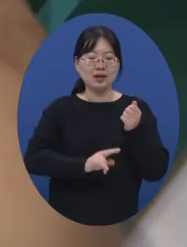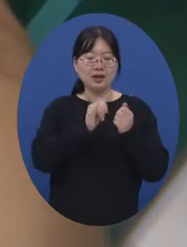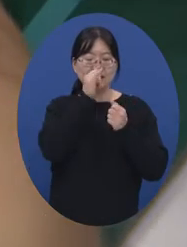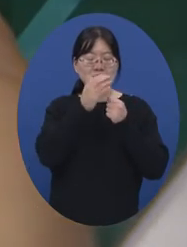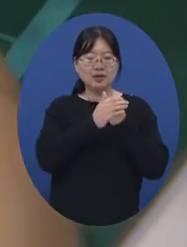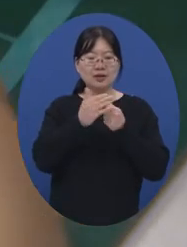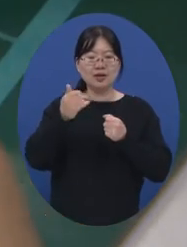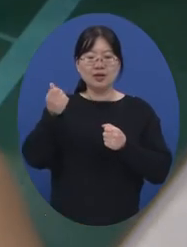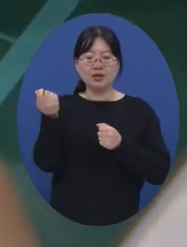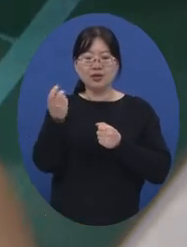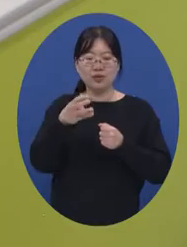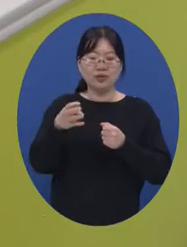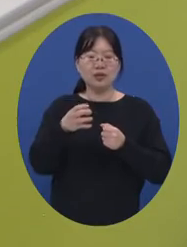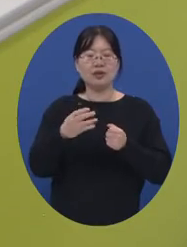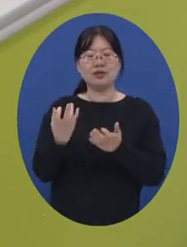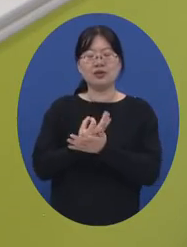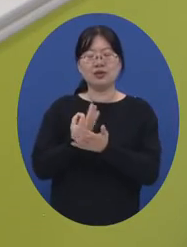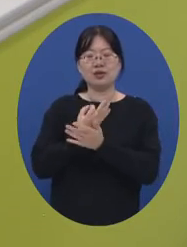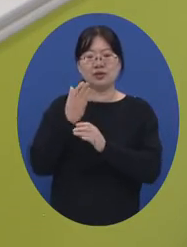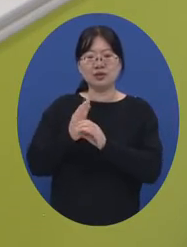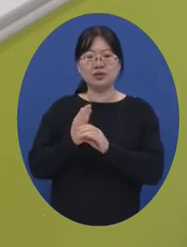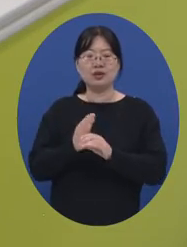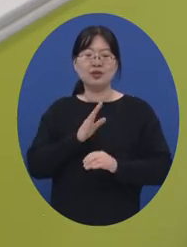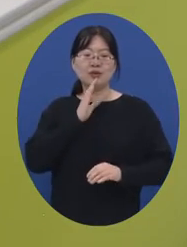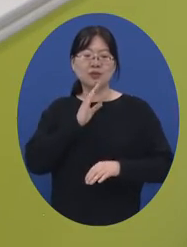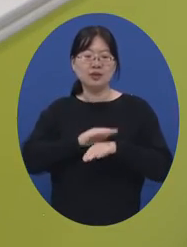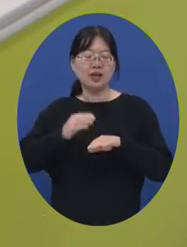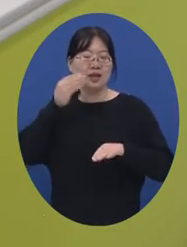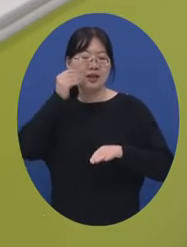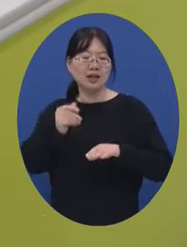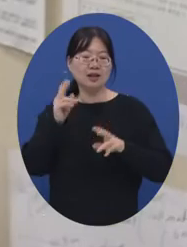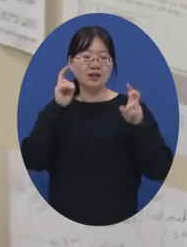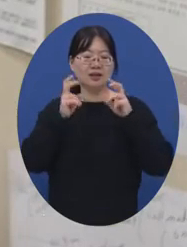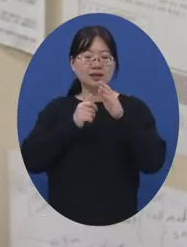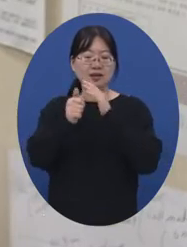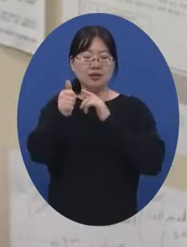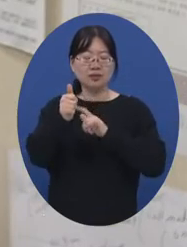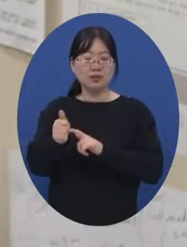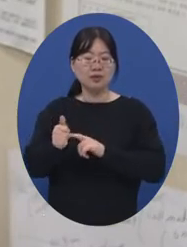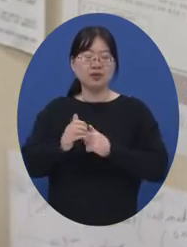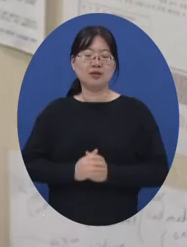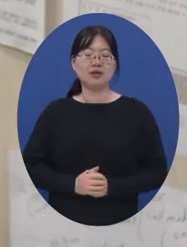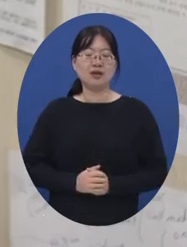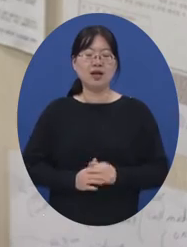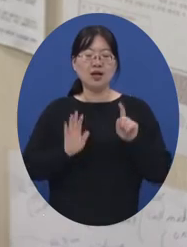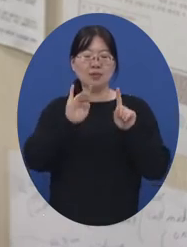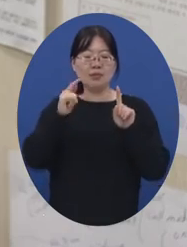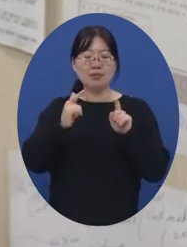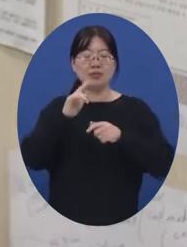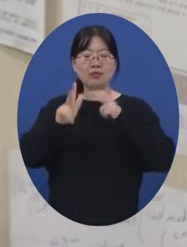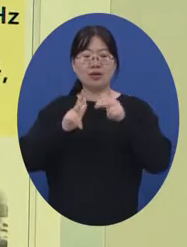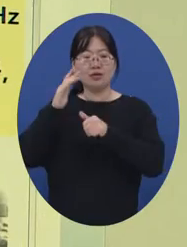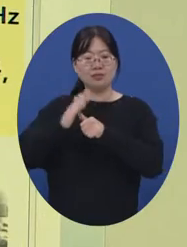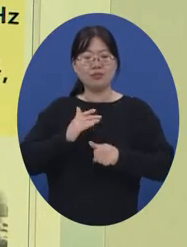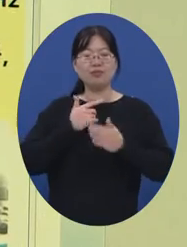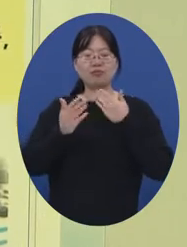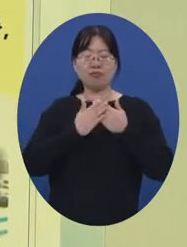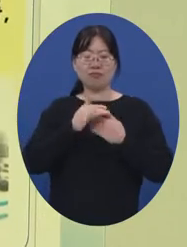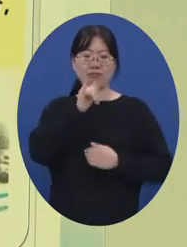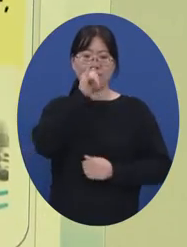원의 매출을 올리고 있습니다. 흔한 말로 잘나가는 이 기업의 대표인 이용구 씨는 사실 한 번의 사업 실패 경험이